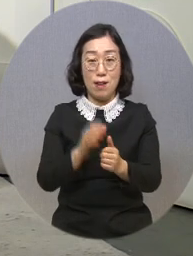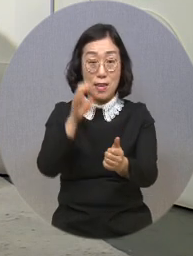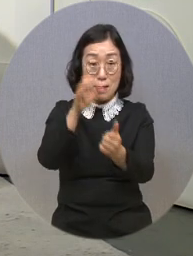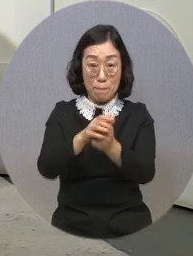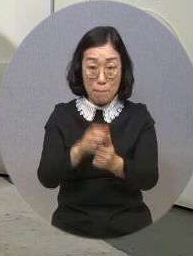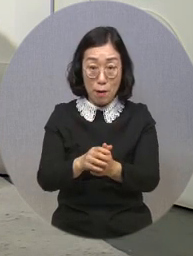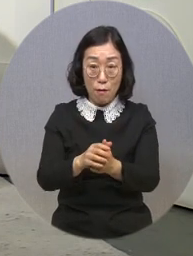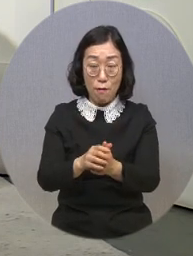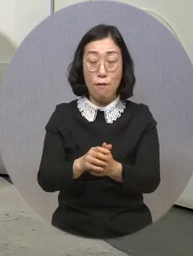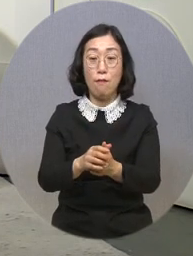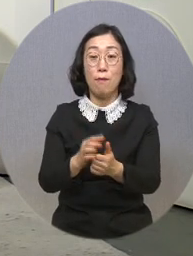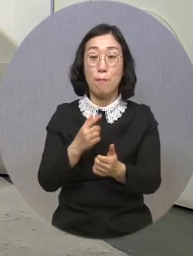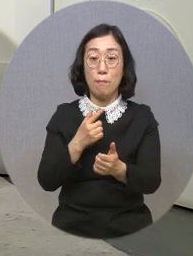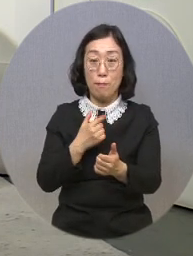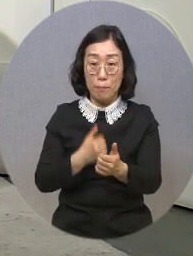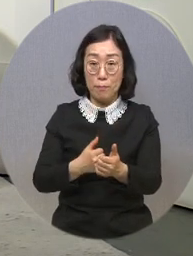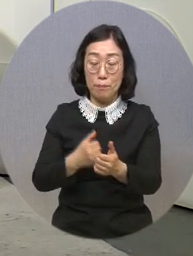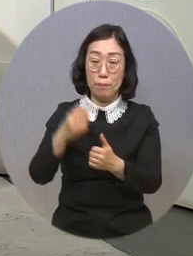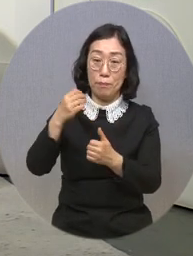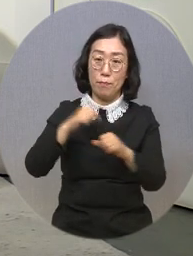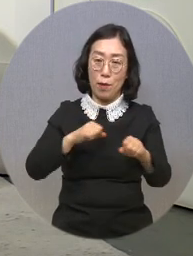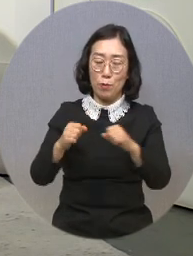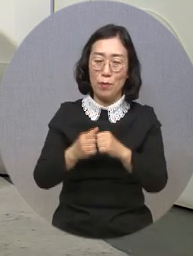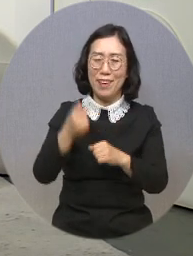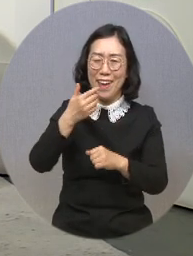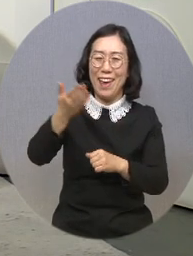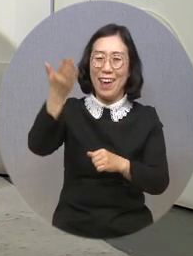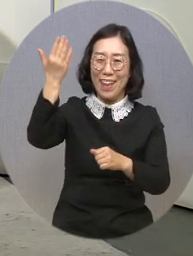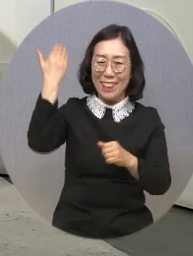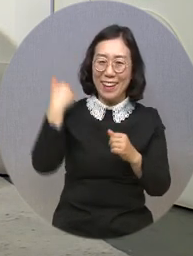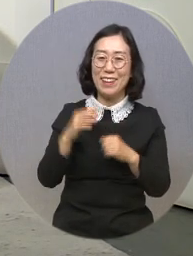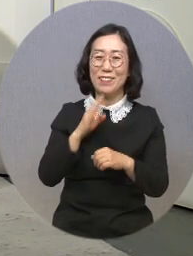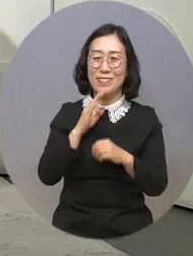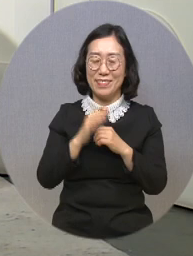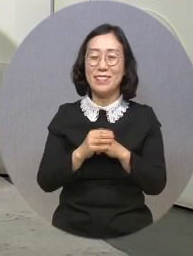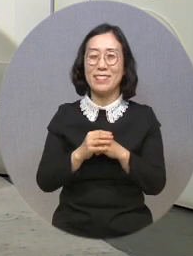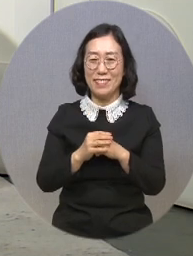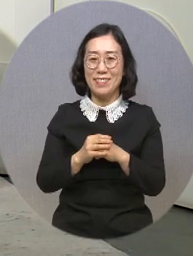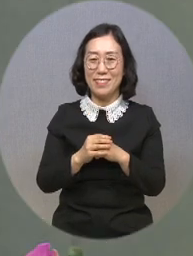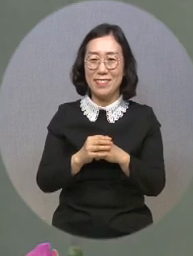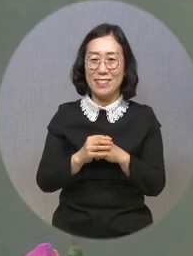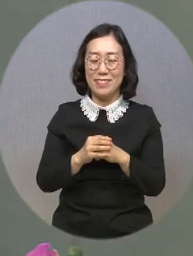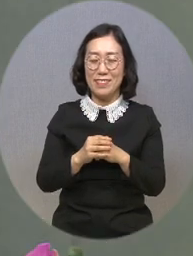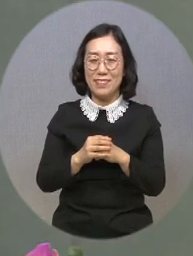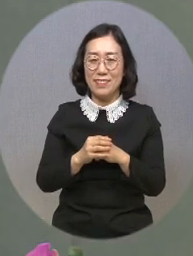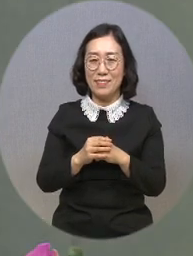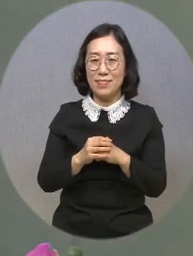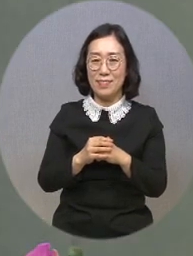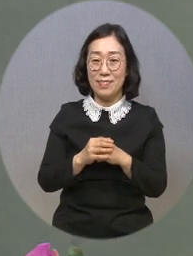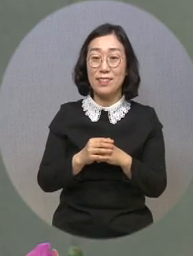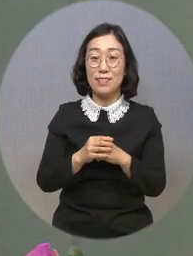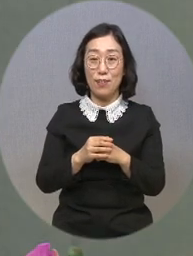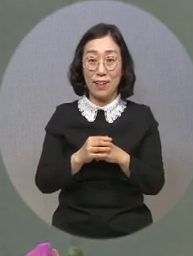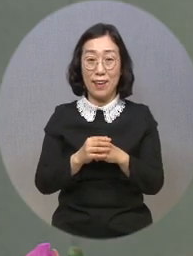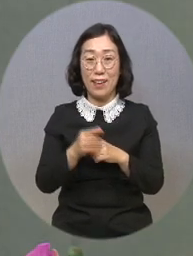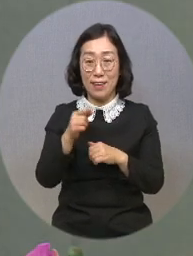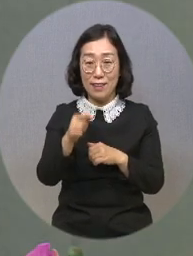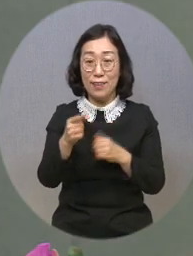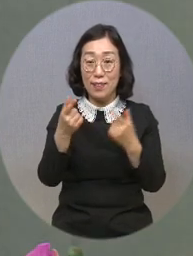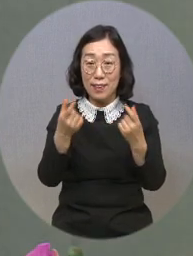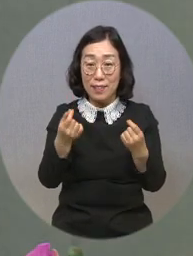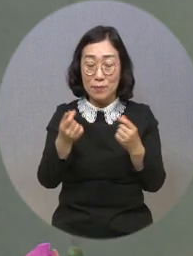부시장도 해보시고. 네. 네, 참 옛날 얘기네요. 네, 네, 네, 그렇습니다. 그렇습니다. 네. 그렇게